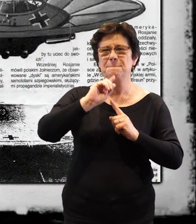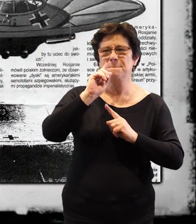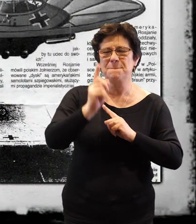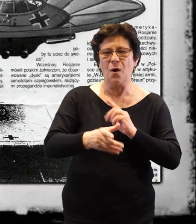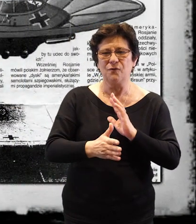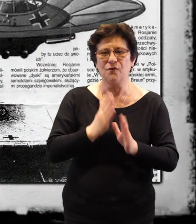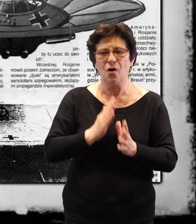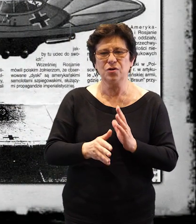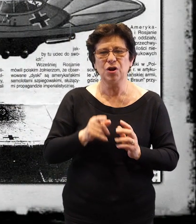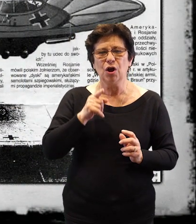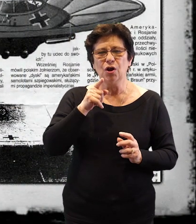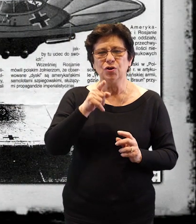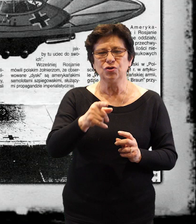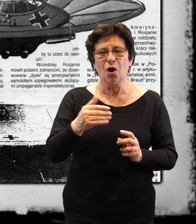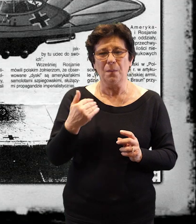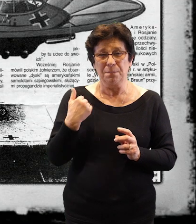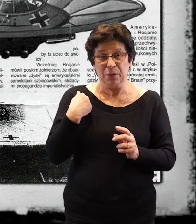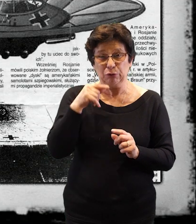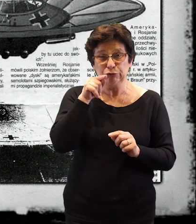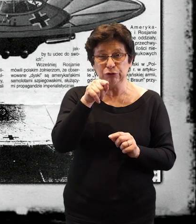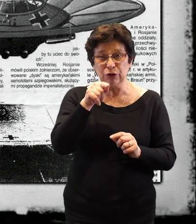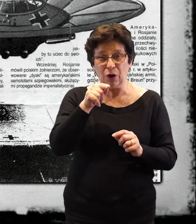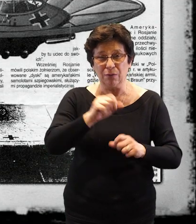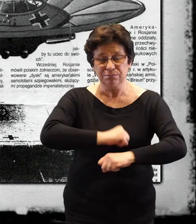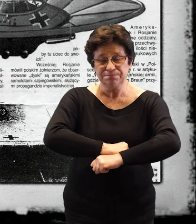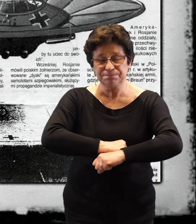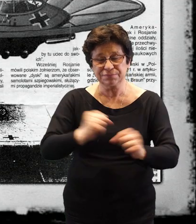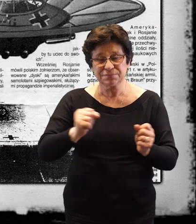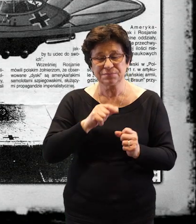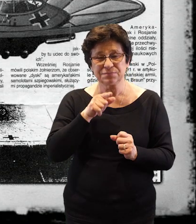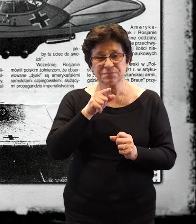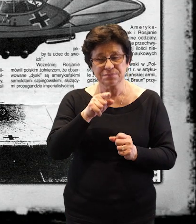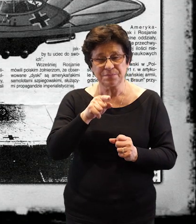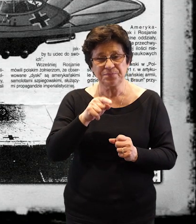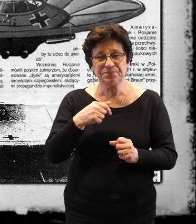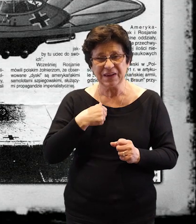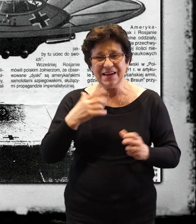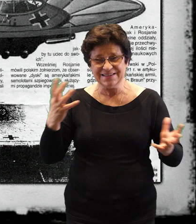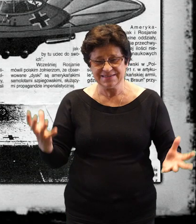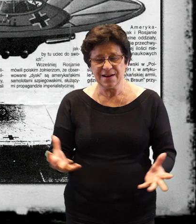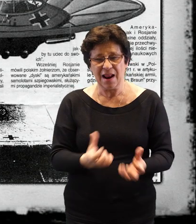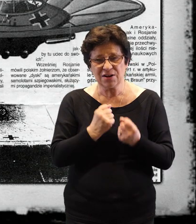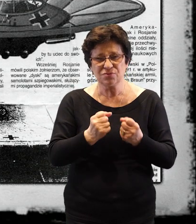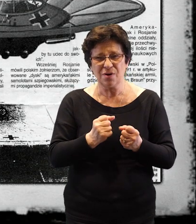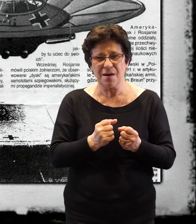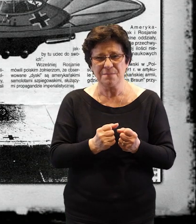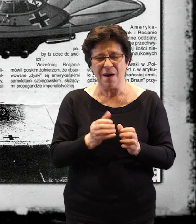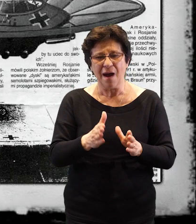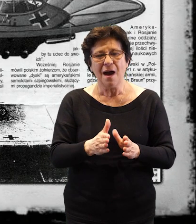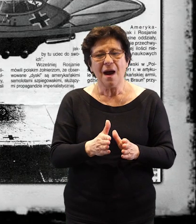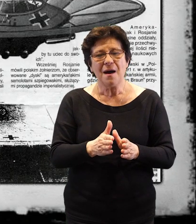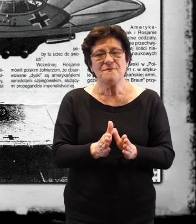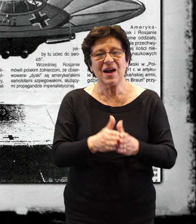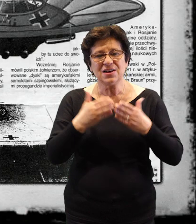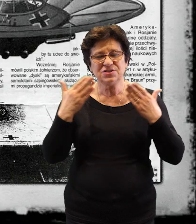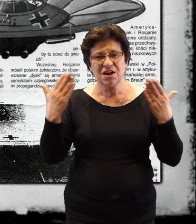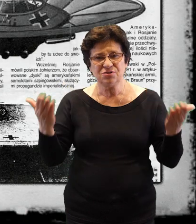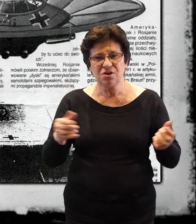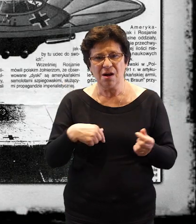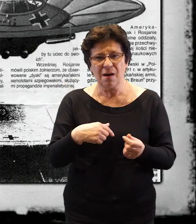to właśnie były katastrofy takich obiektów. I w prasie też na ten temat znalazłem wzmianki, nawet w prasie polskiej. Tutaj jest